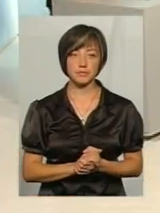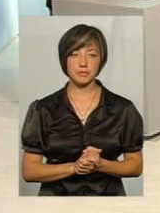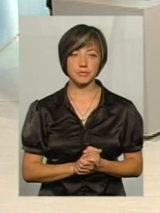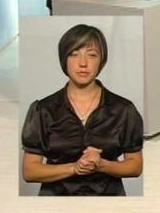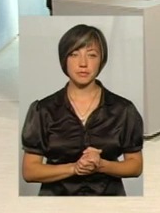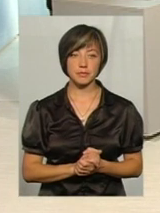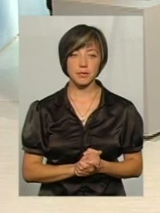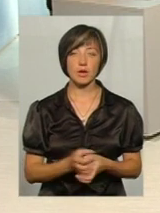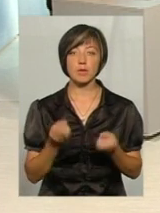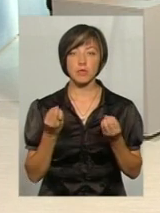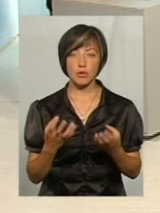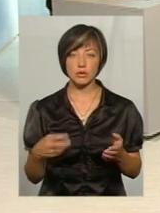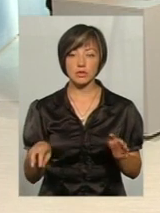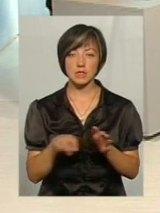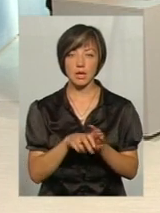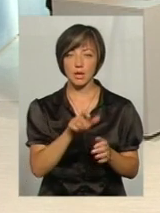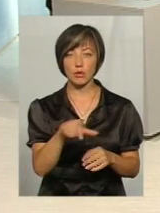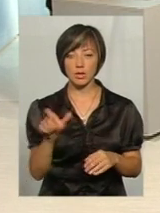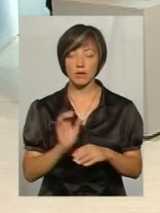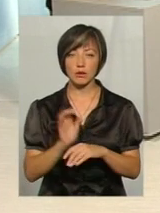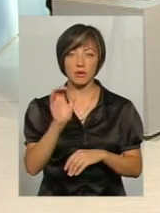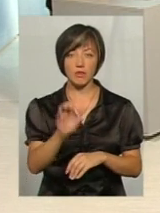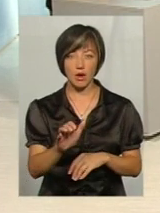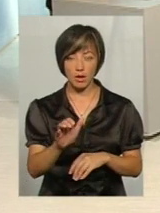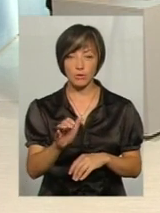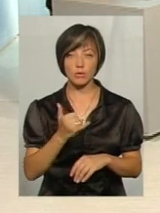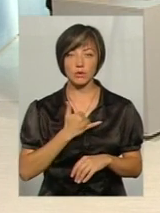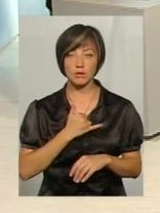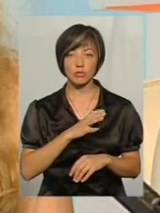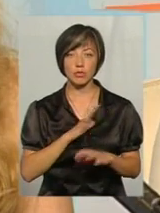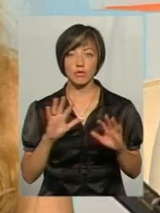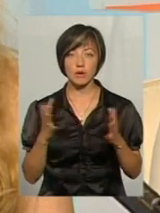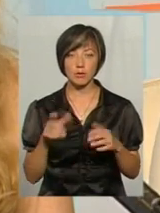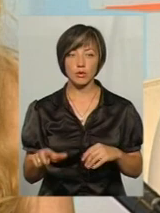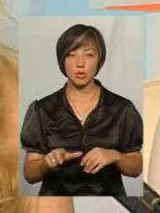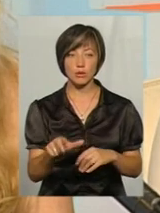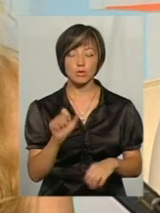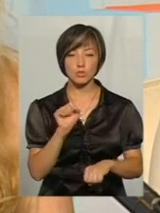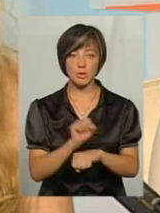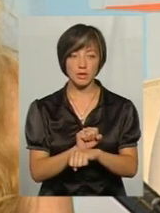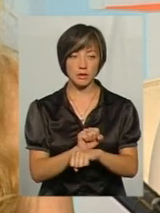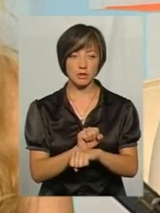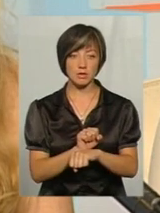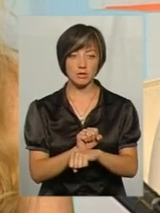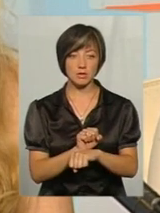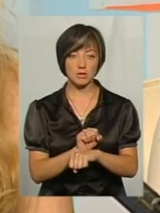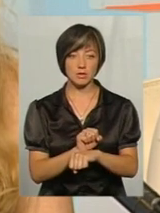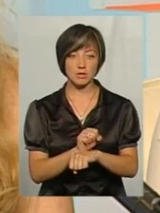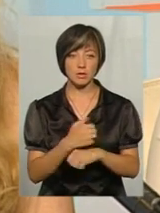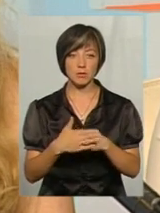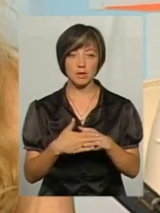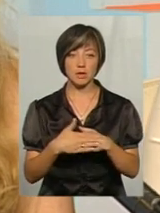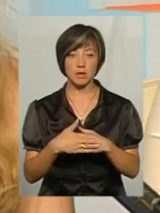Таким чином просто садять людей і відправляють. У нас був випадок, коли по дорозі їх зупинили там біля